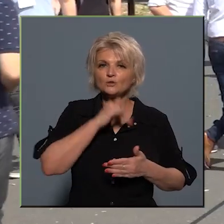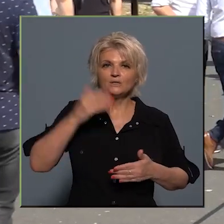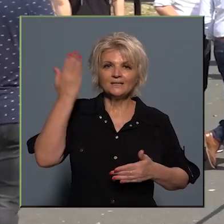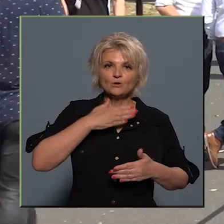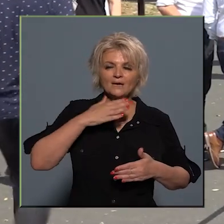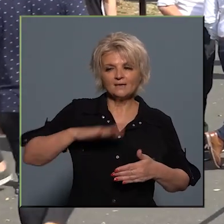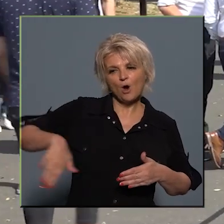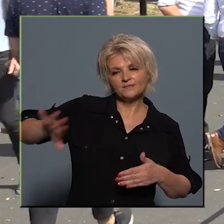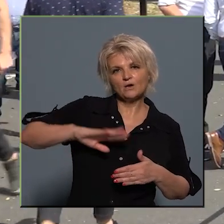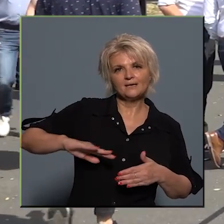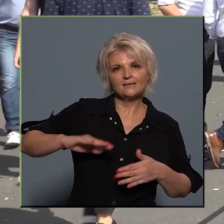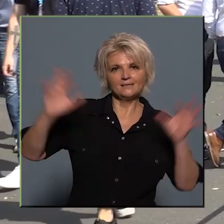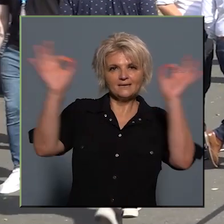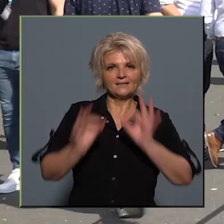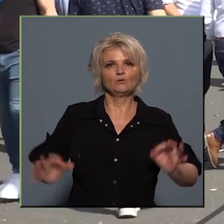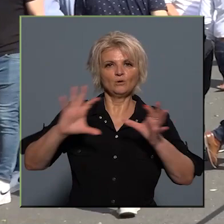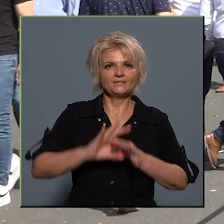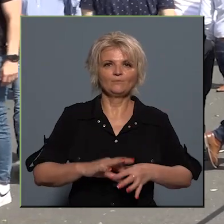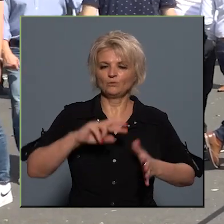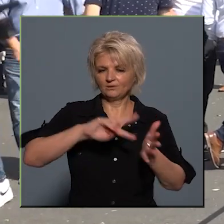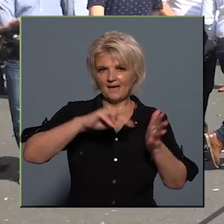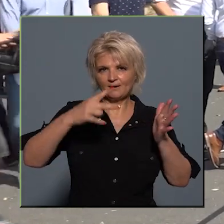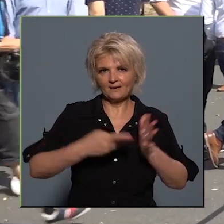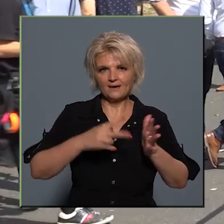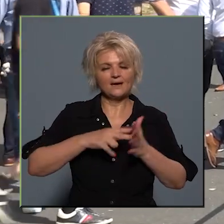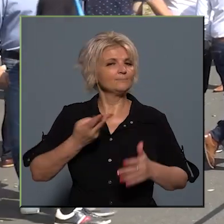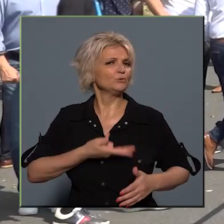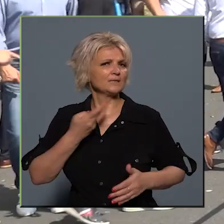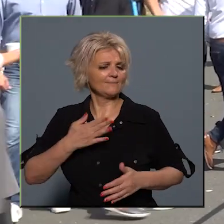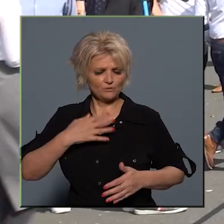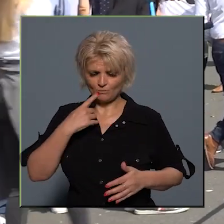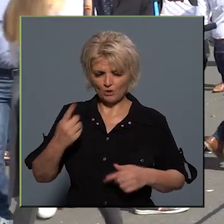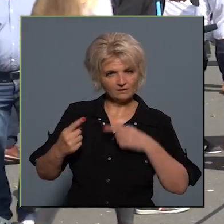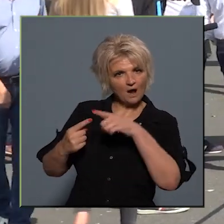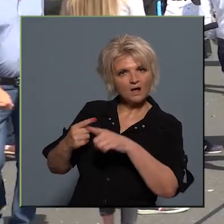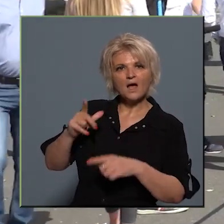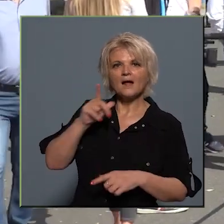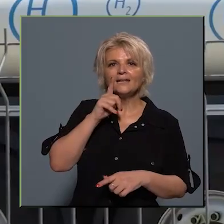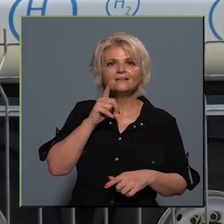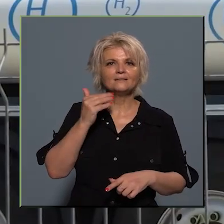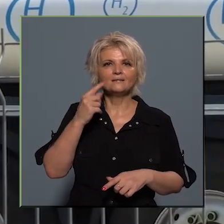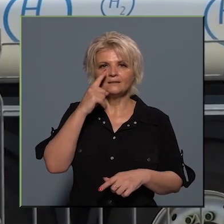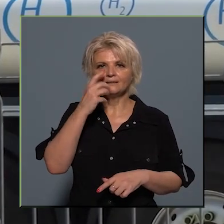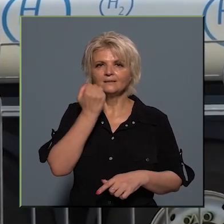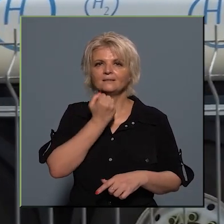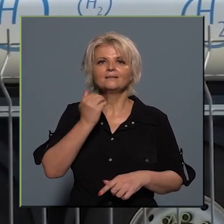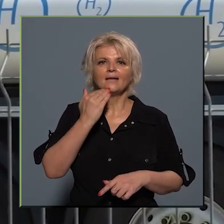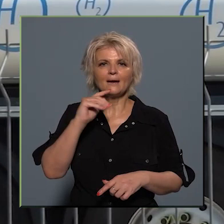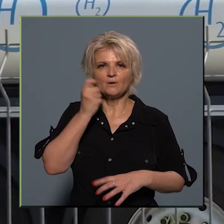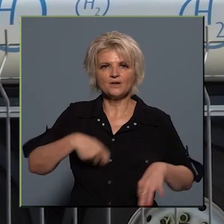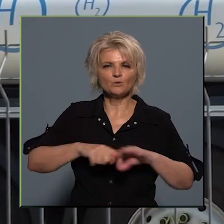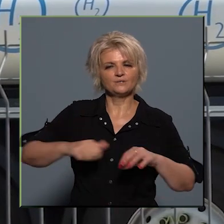hazai gyártásával összefüggő terveket. Mint mondta, büszkék vagyunk arra, hogy a Linde Magyarországon elsőként